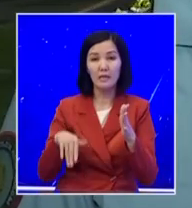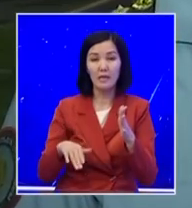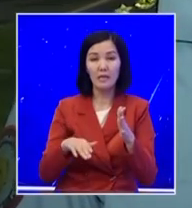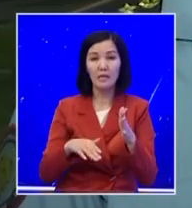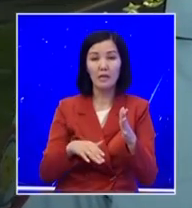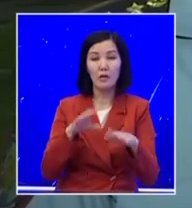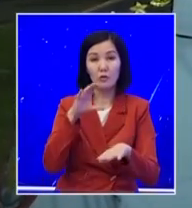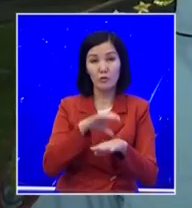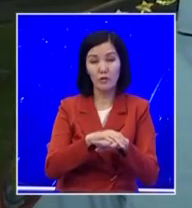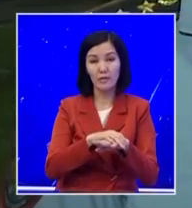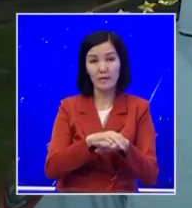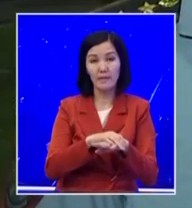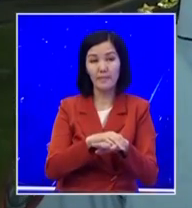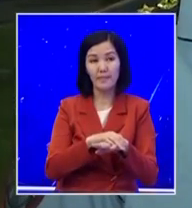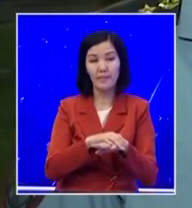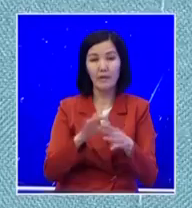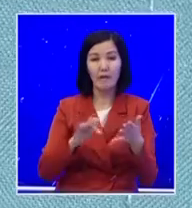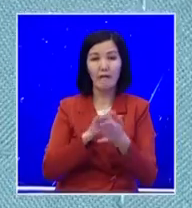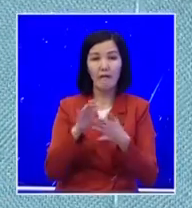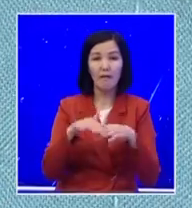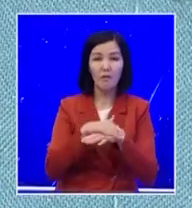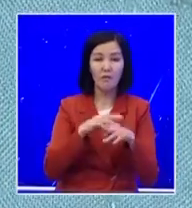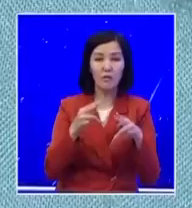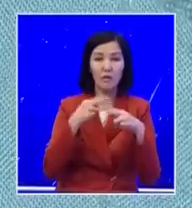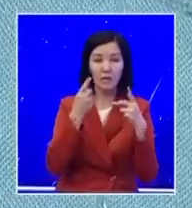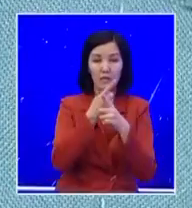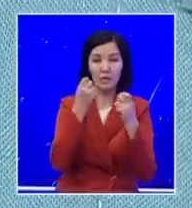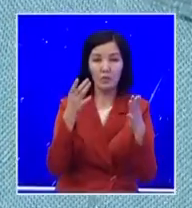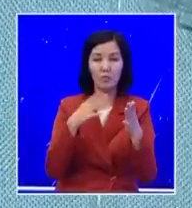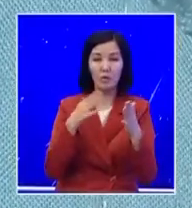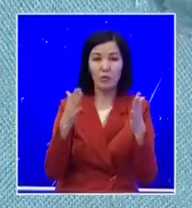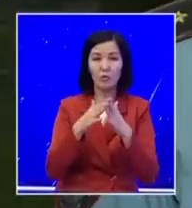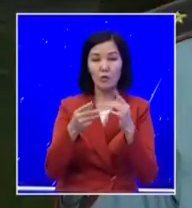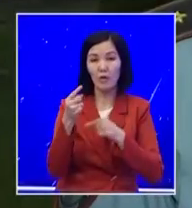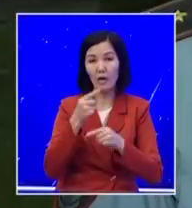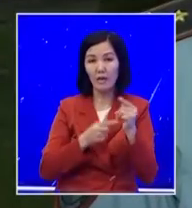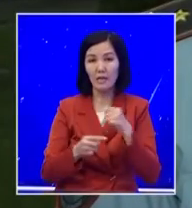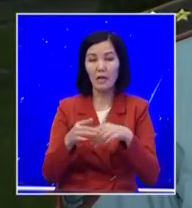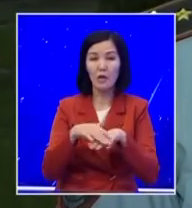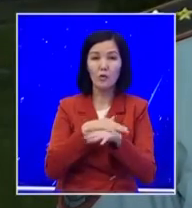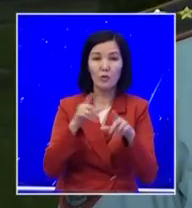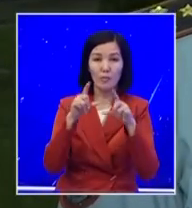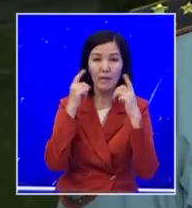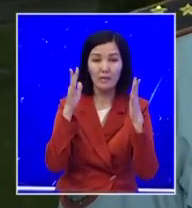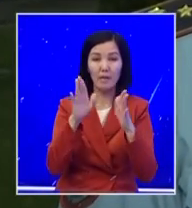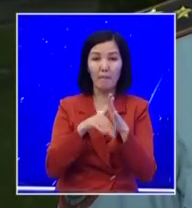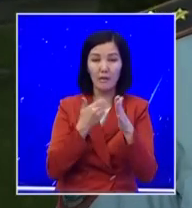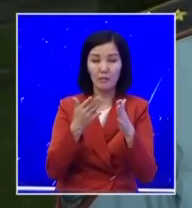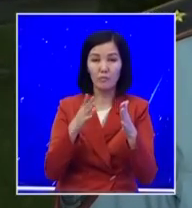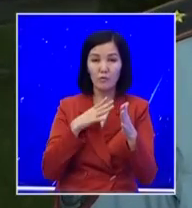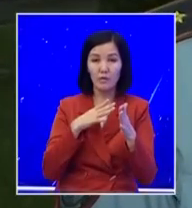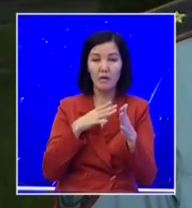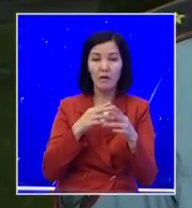атса, қала тұрғындарына ескерту беріледі және олар үйлеріне қайтарылады. Тұрғындар маска жүрсе, олар